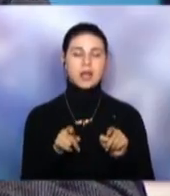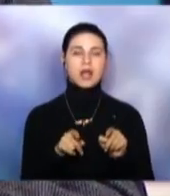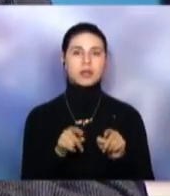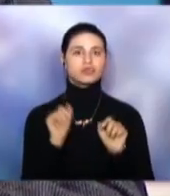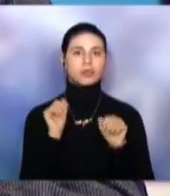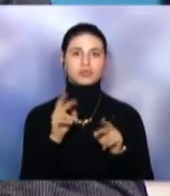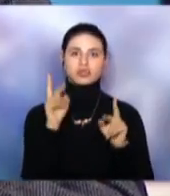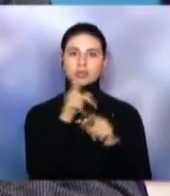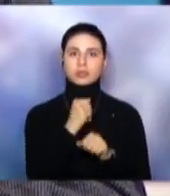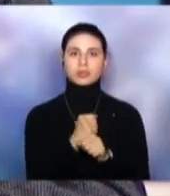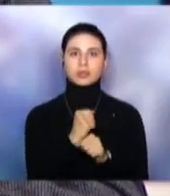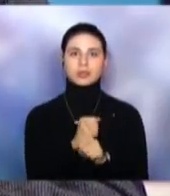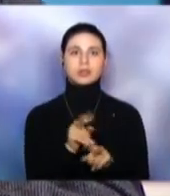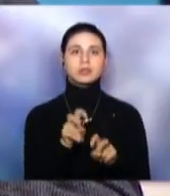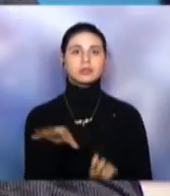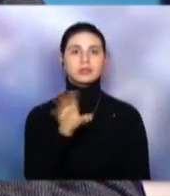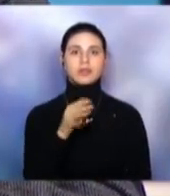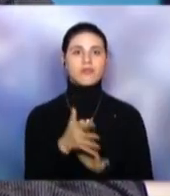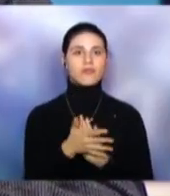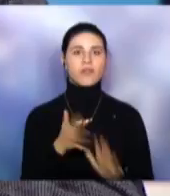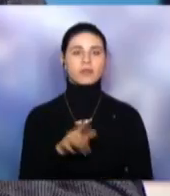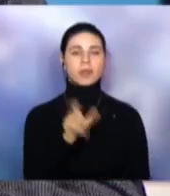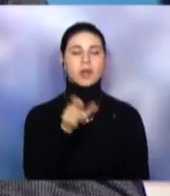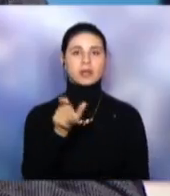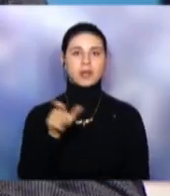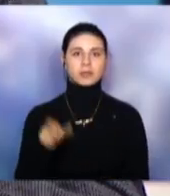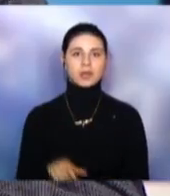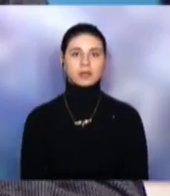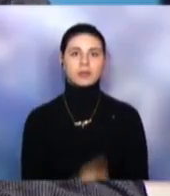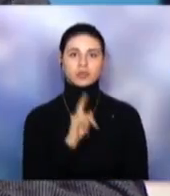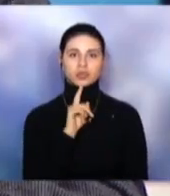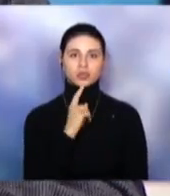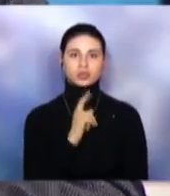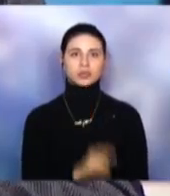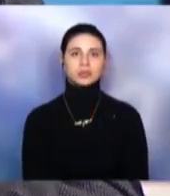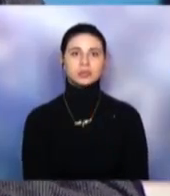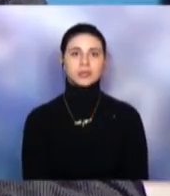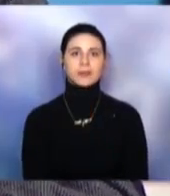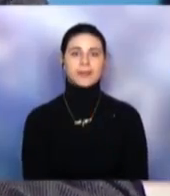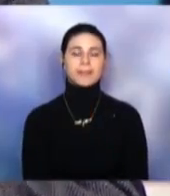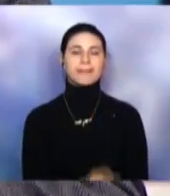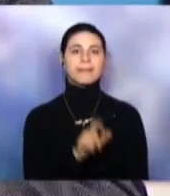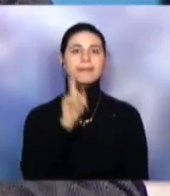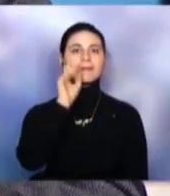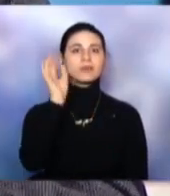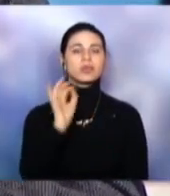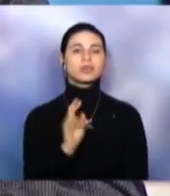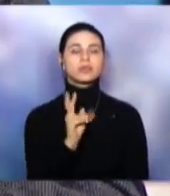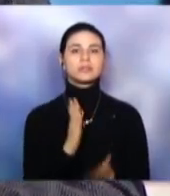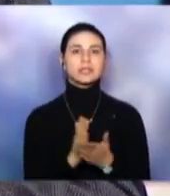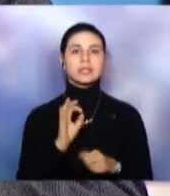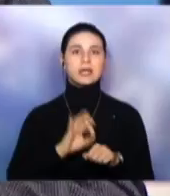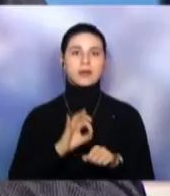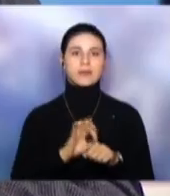კი, რისი გაგებაც როგორც წესი მოსახლეობას უჭირს, პაციენტებს უჭირს, ქრონიკულ პაციენტებს